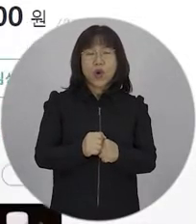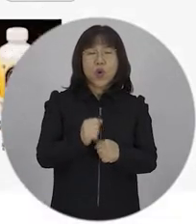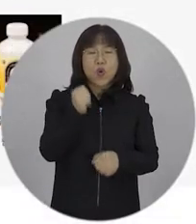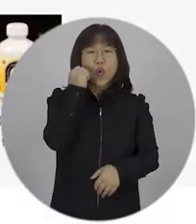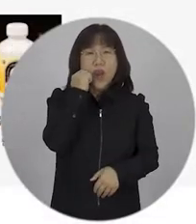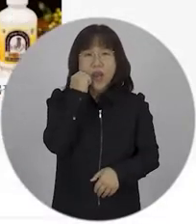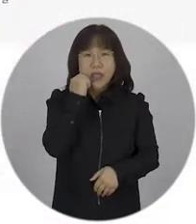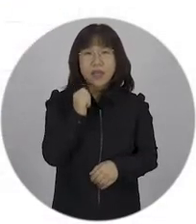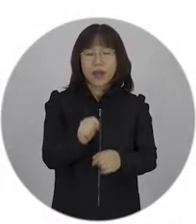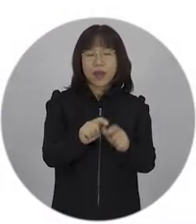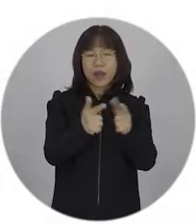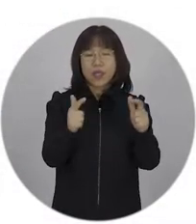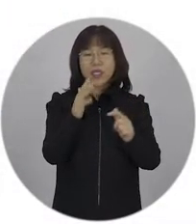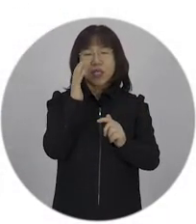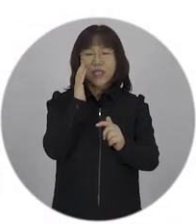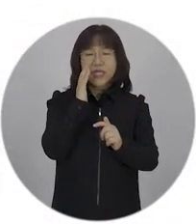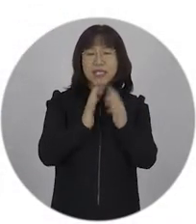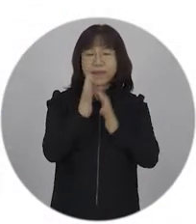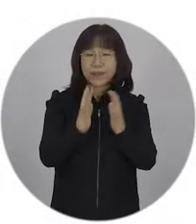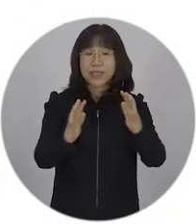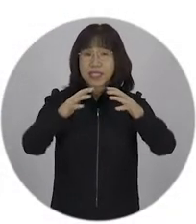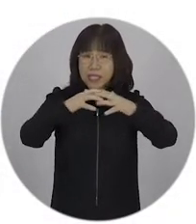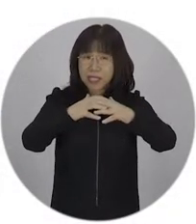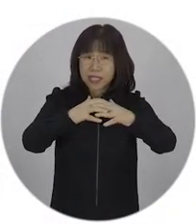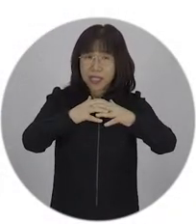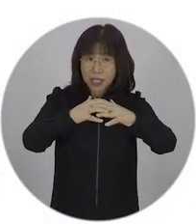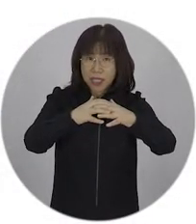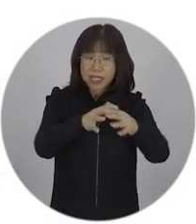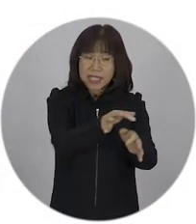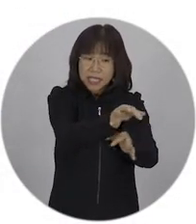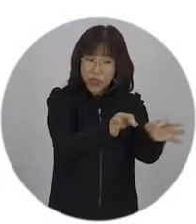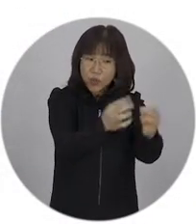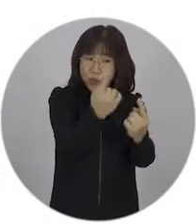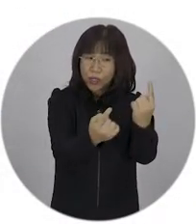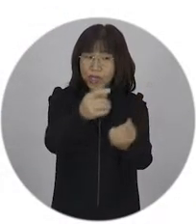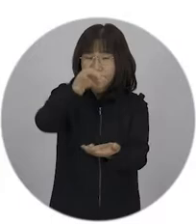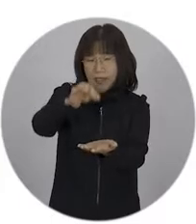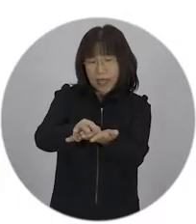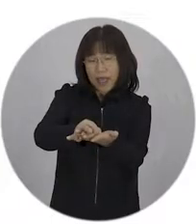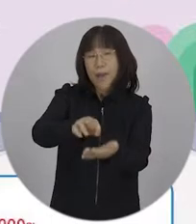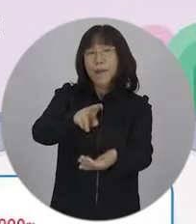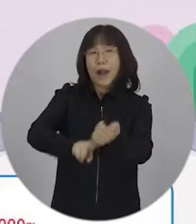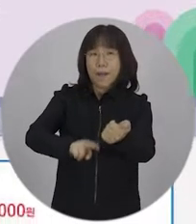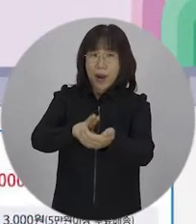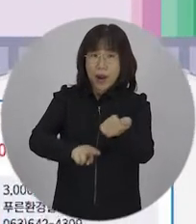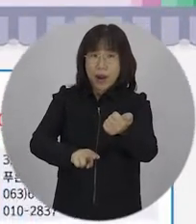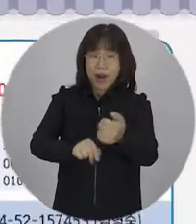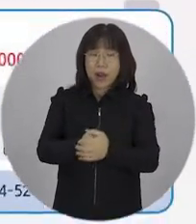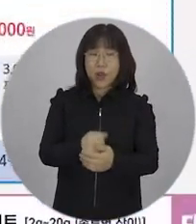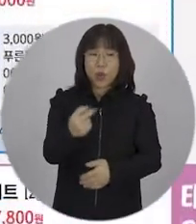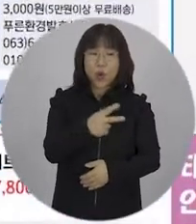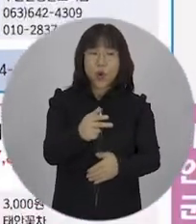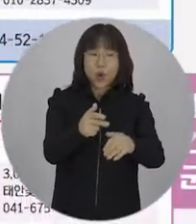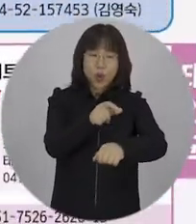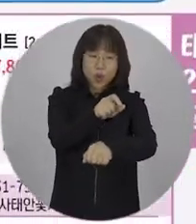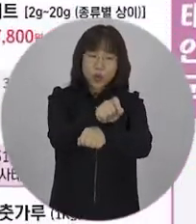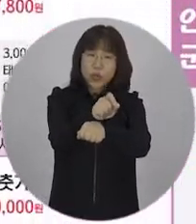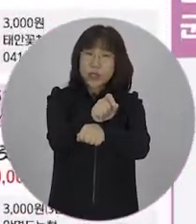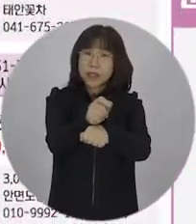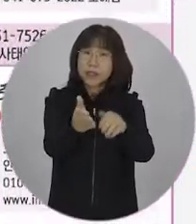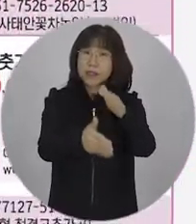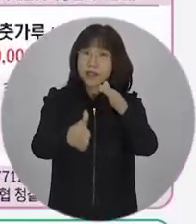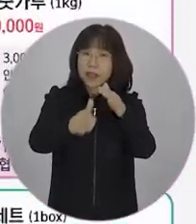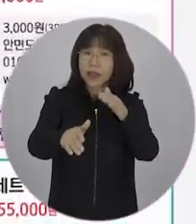개 농특산품을 시중보다 저렴하게 판매합니다. 또 인터넷에 익숙하지 않은 구민들을 위해 각동